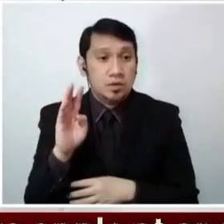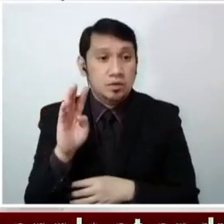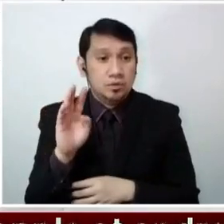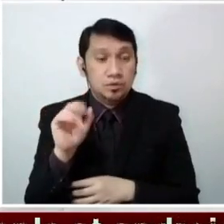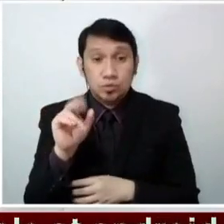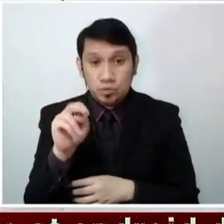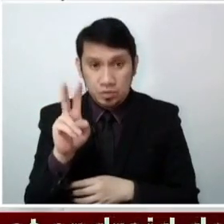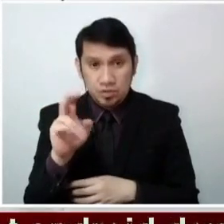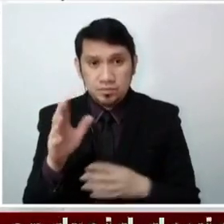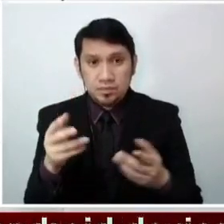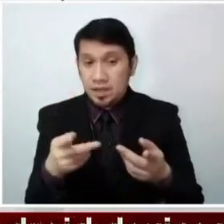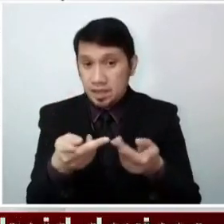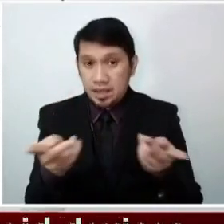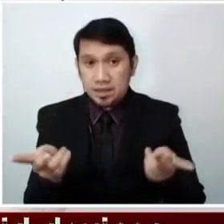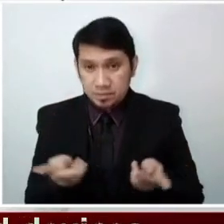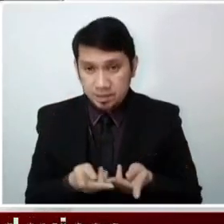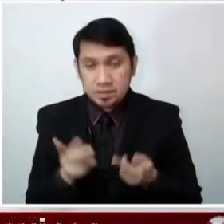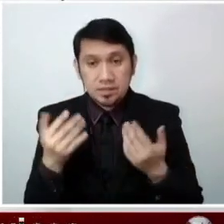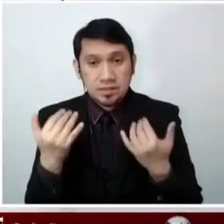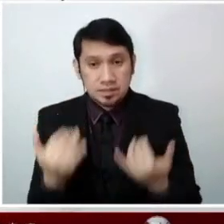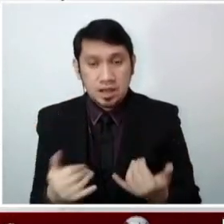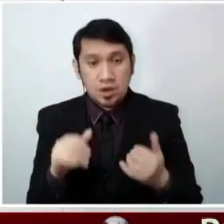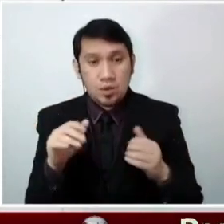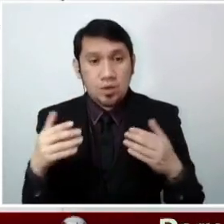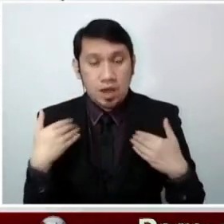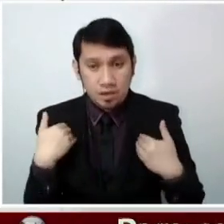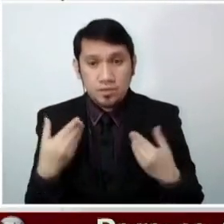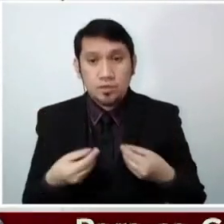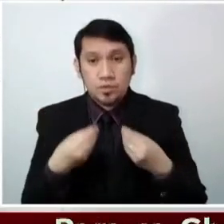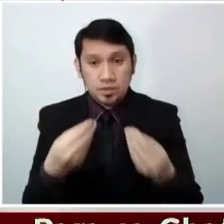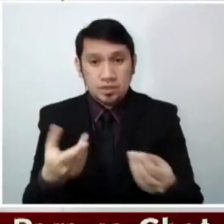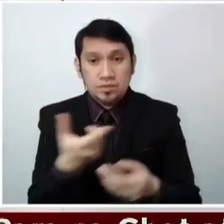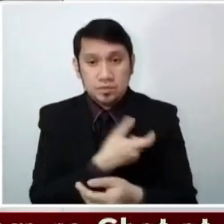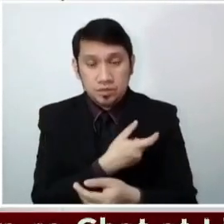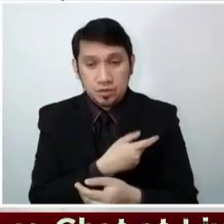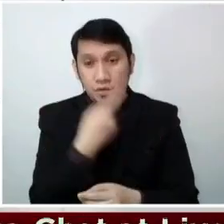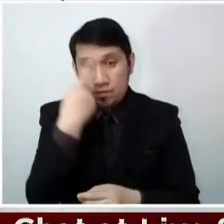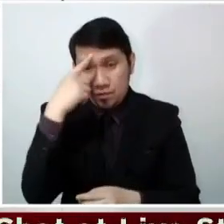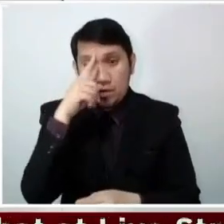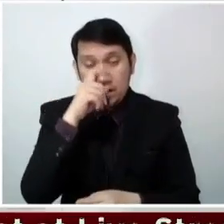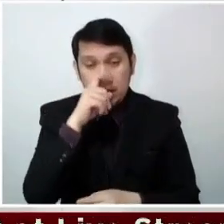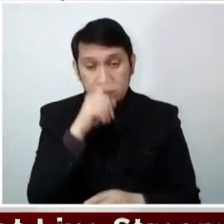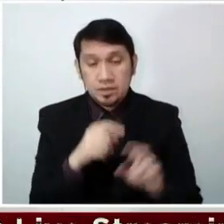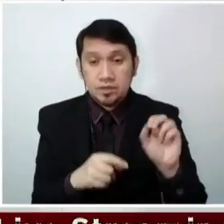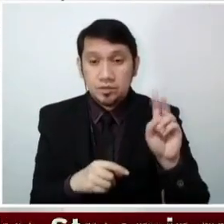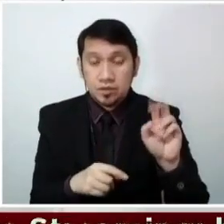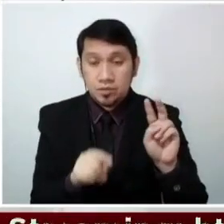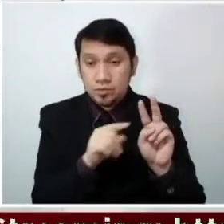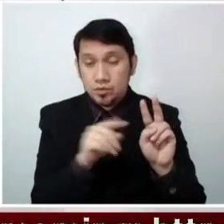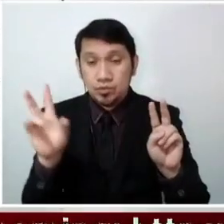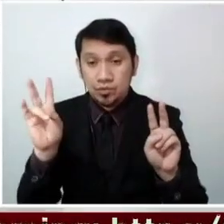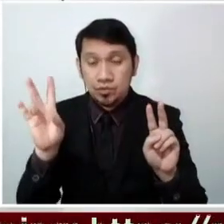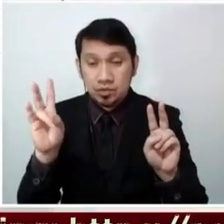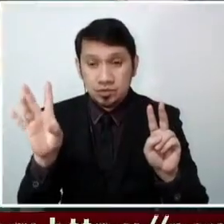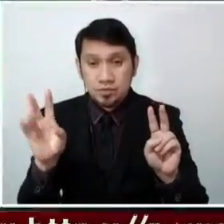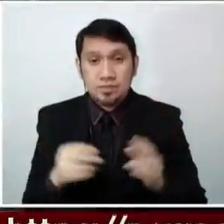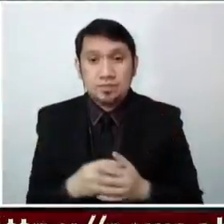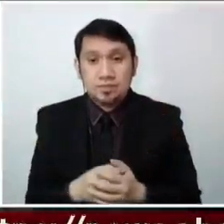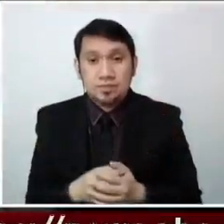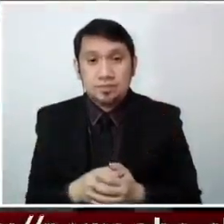mula sa kasalukuyang 8 ospital ang magro-rollout ng bakuna sa mga edad 12 hanggang 17 taong gulang na may